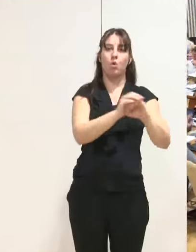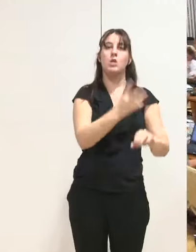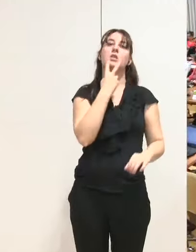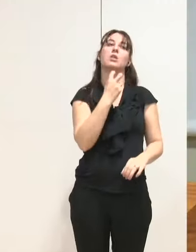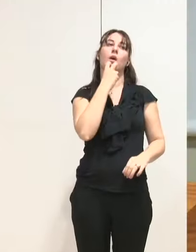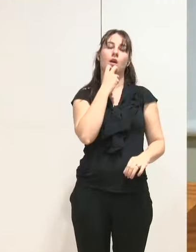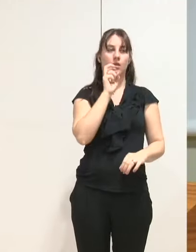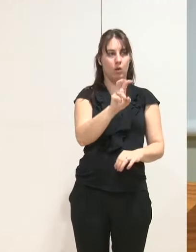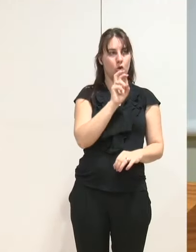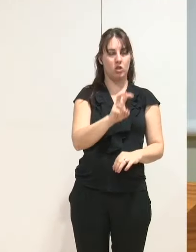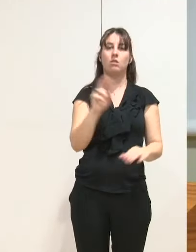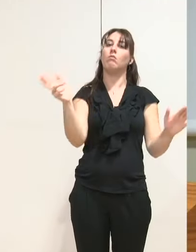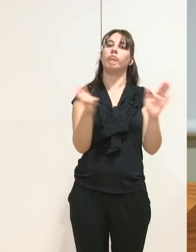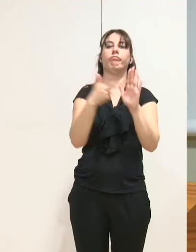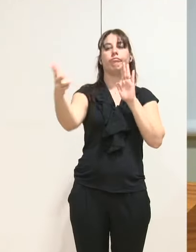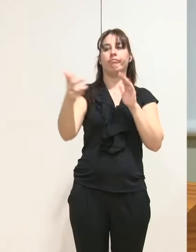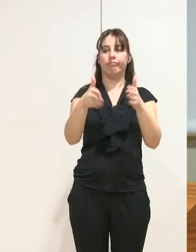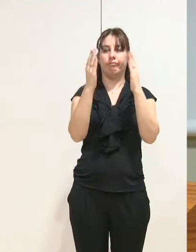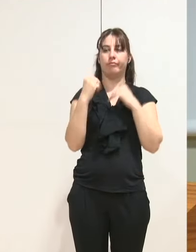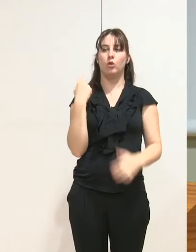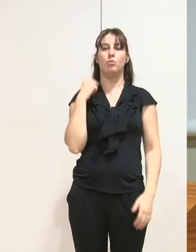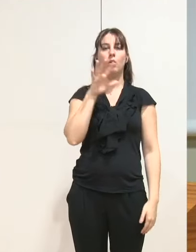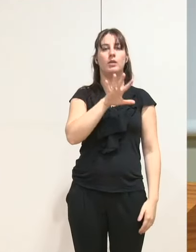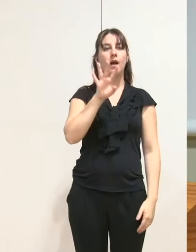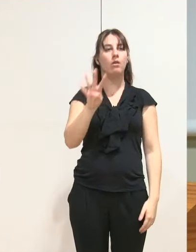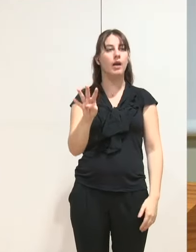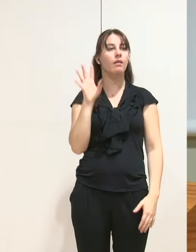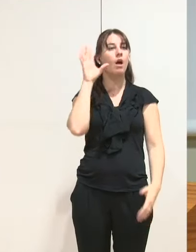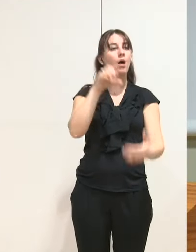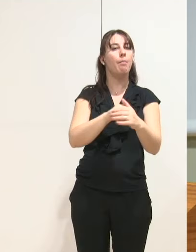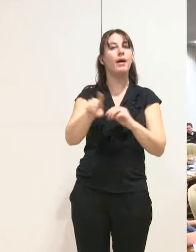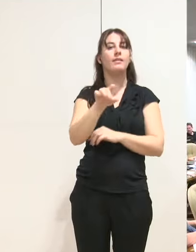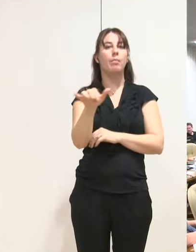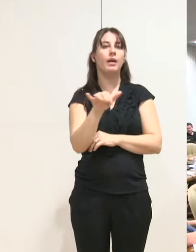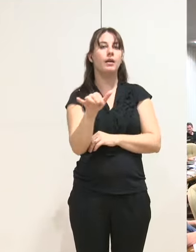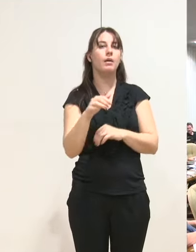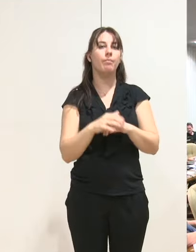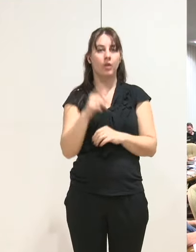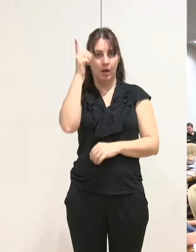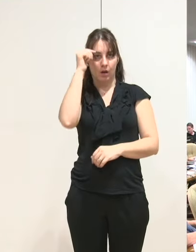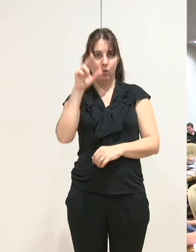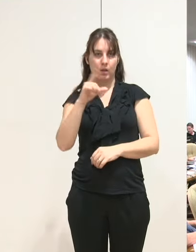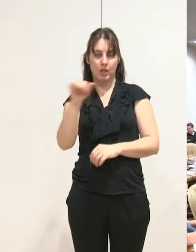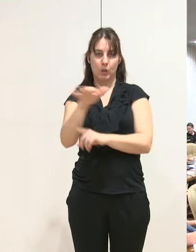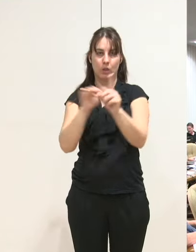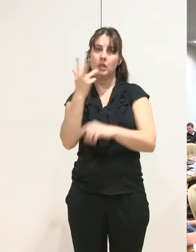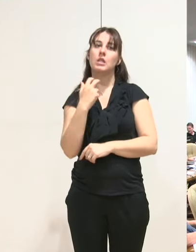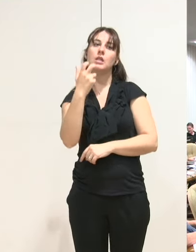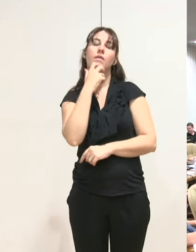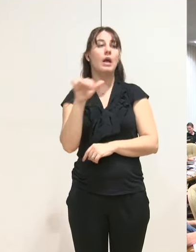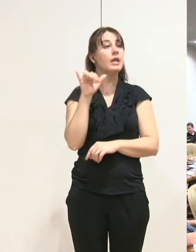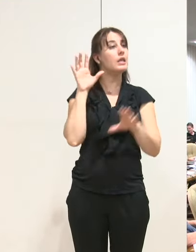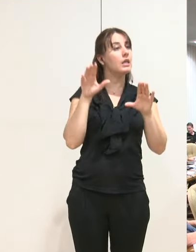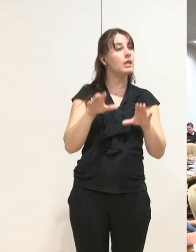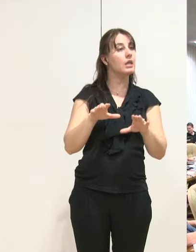écologistes délibération adopté la 54 qui ne prend pas part au vote républicain udi société civile qui s'abstient